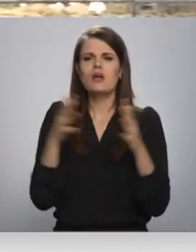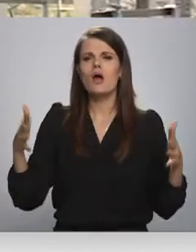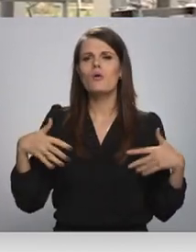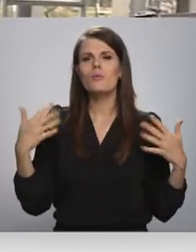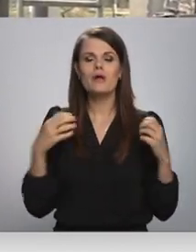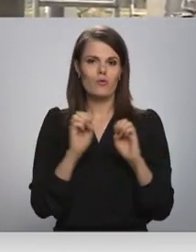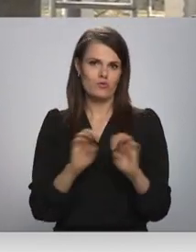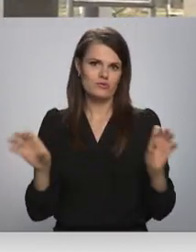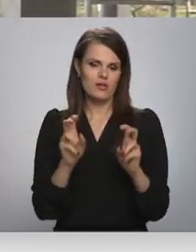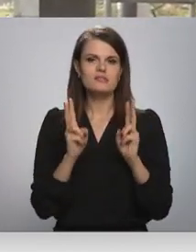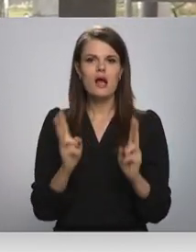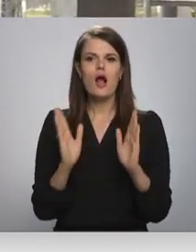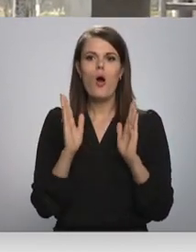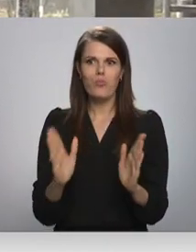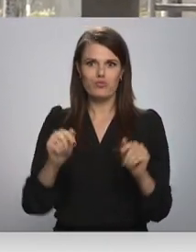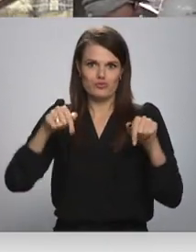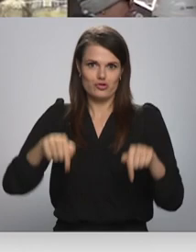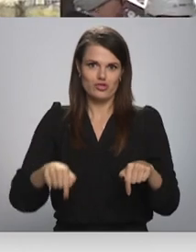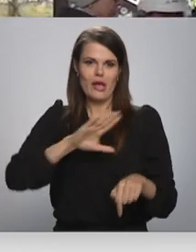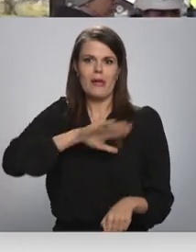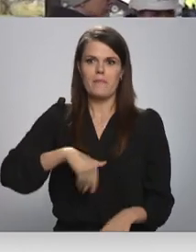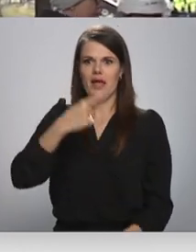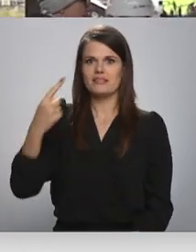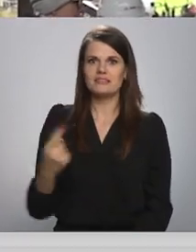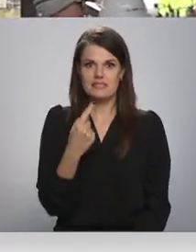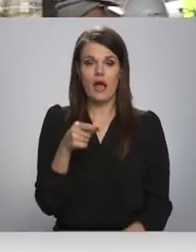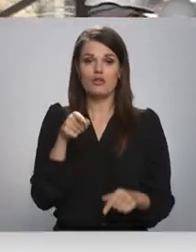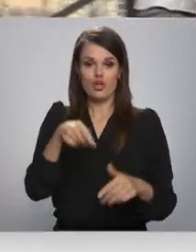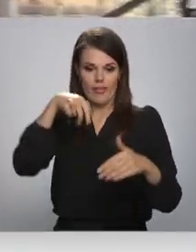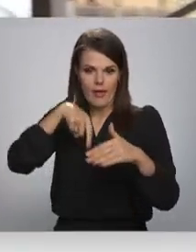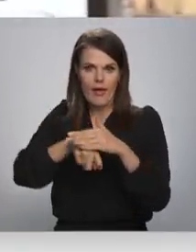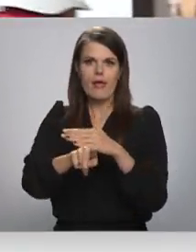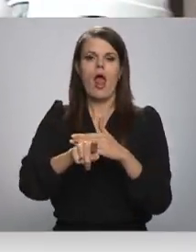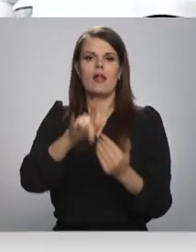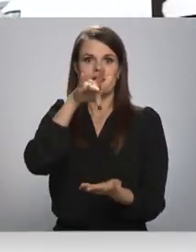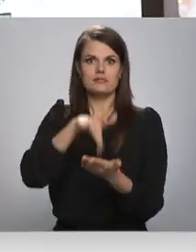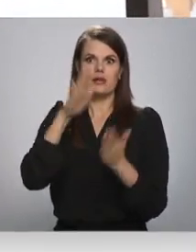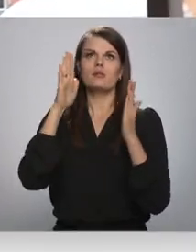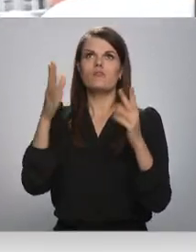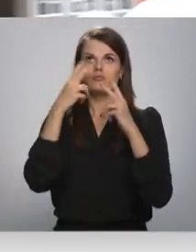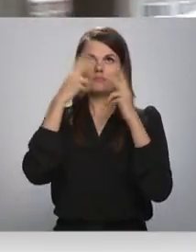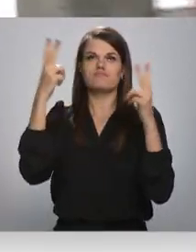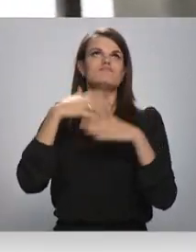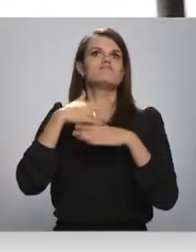kā šeit izskatīsies jau pēc gada. Šeit būs ieeja centrā un šeit pavērsies tāds